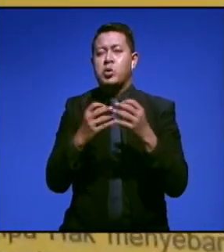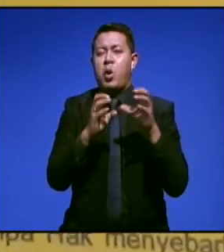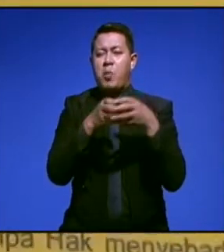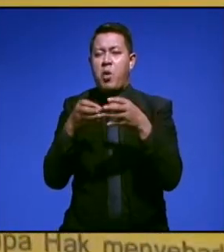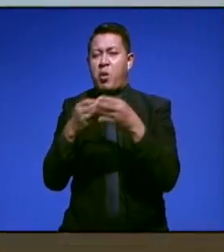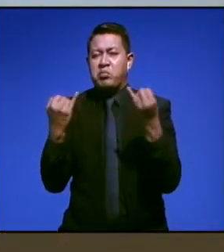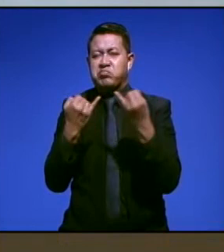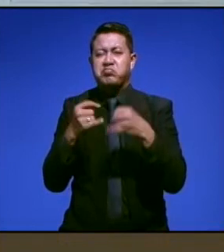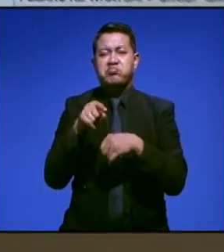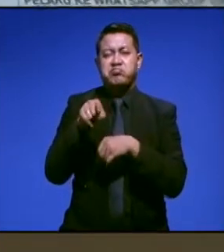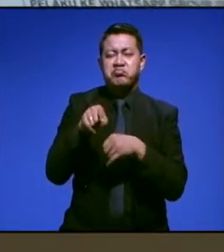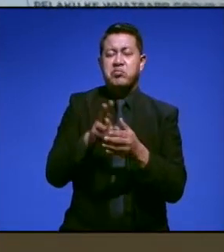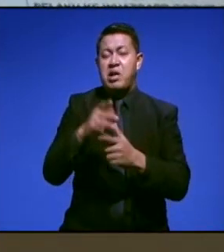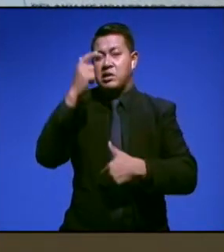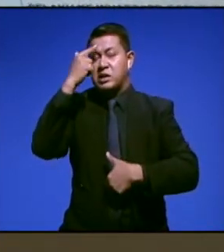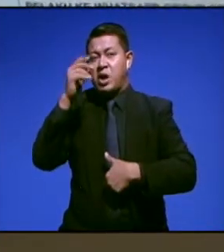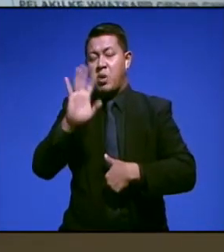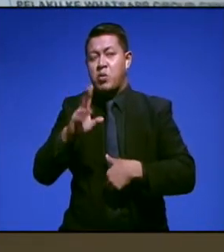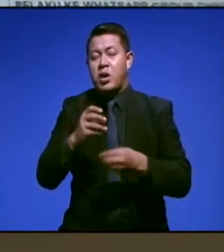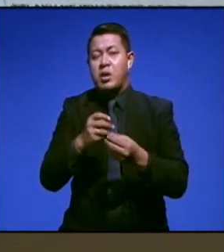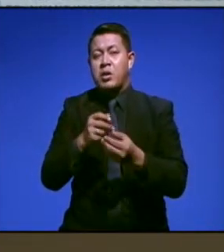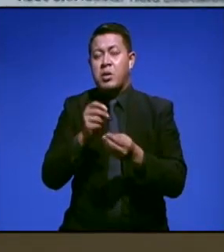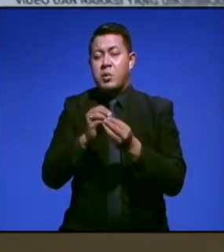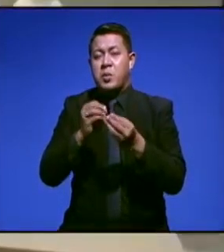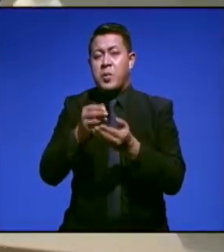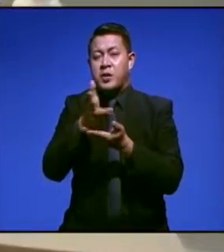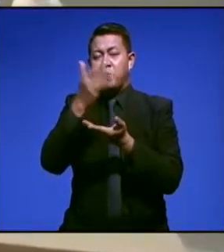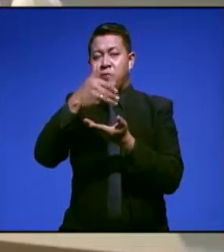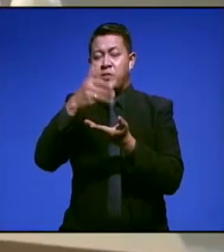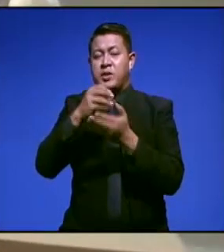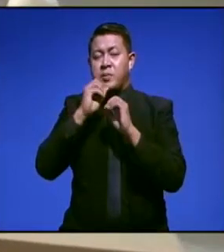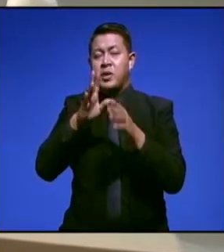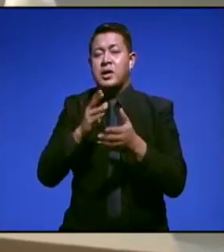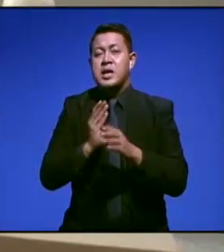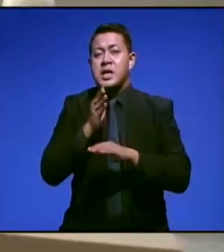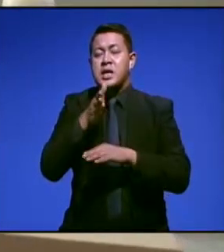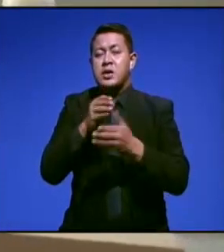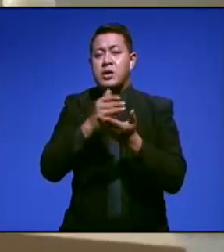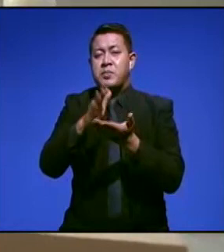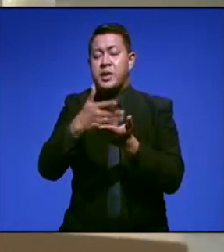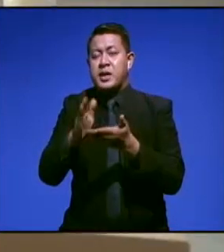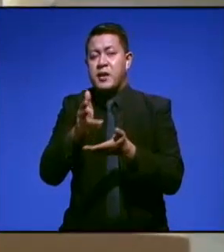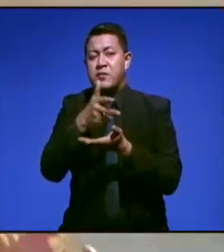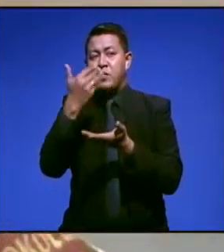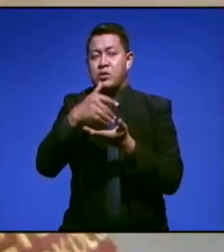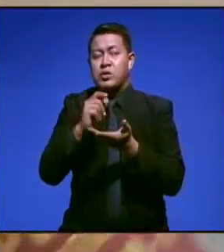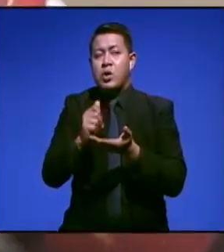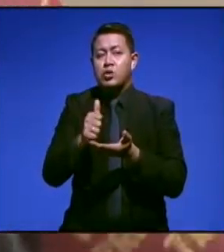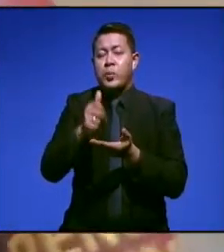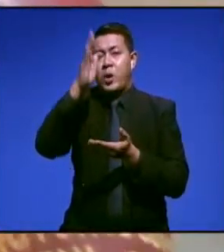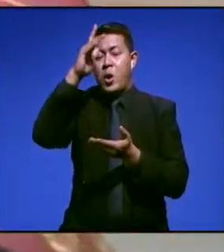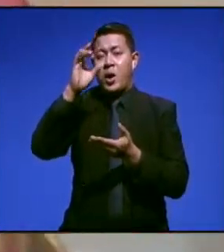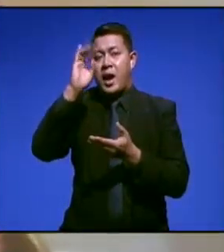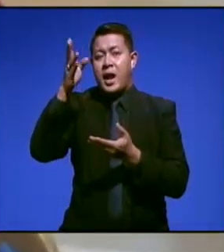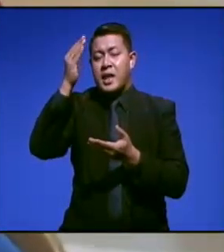kelompok masyarakat. Tersangka bukanlah pembuat video viral ini. Ia mengaku hanya ikut membagikan video agar orang lain waspada